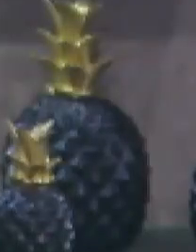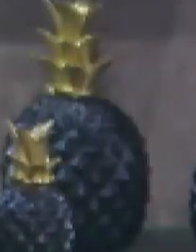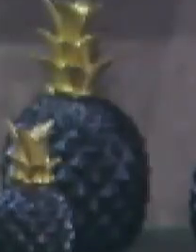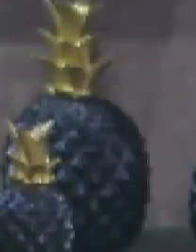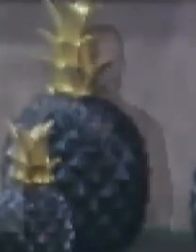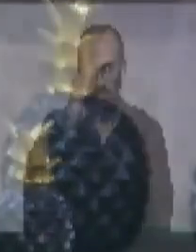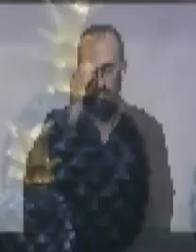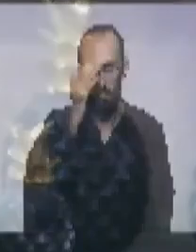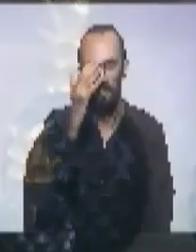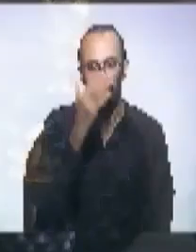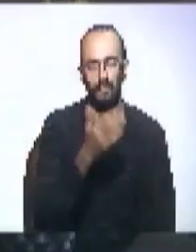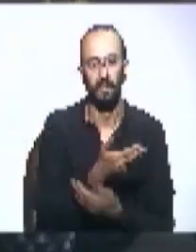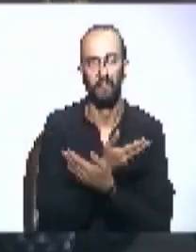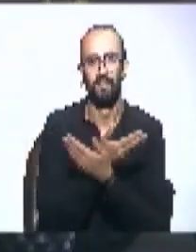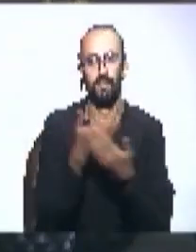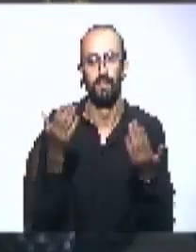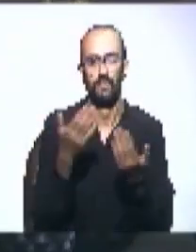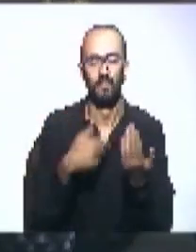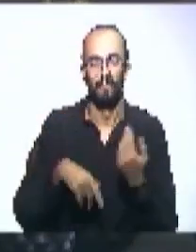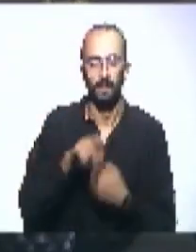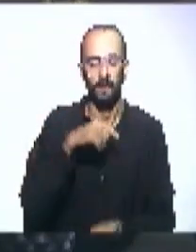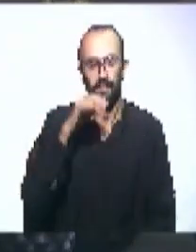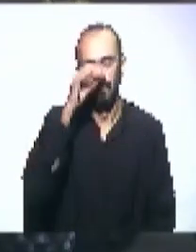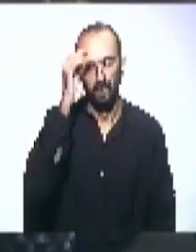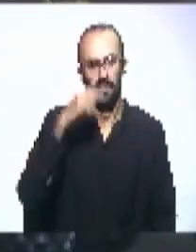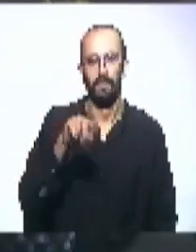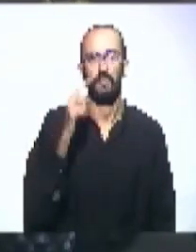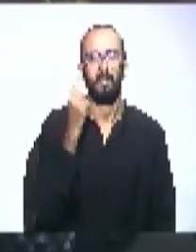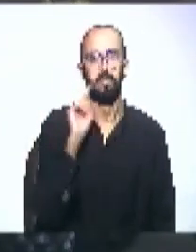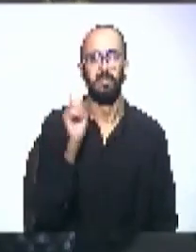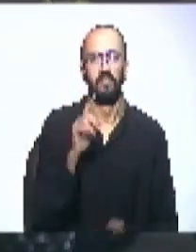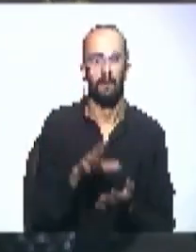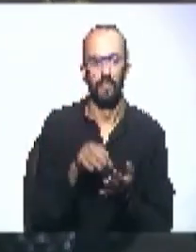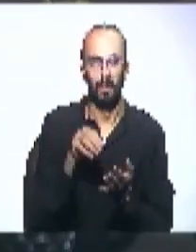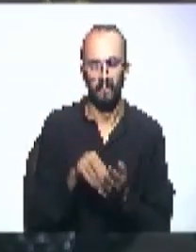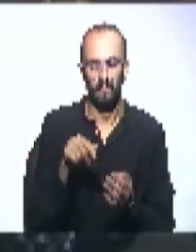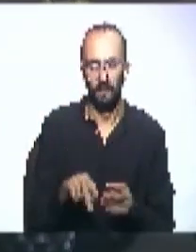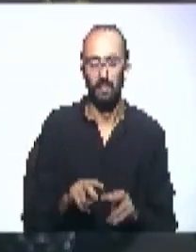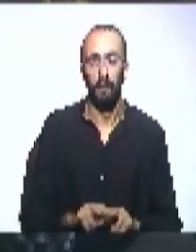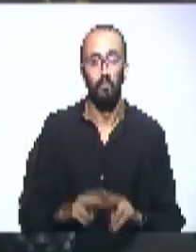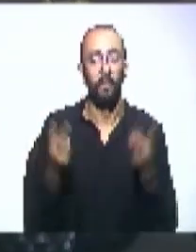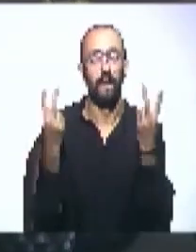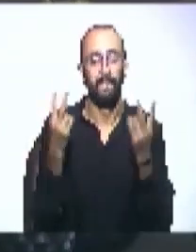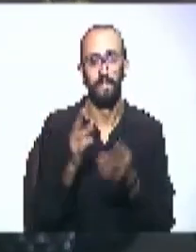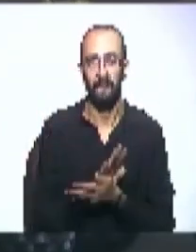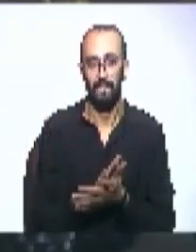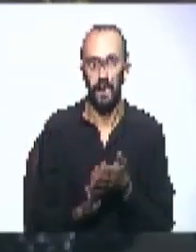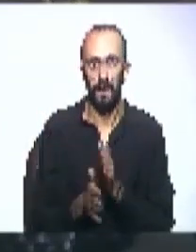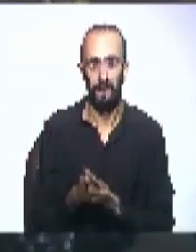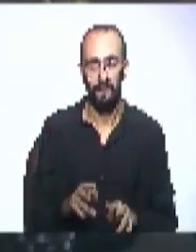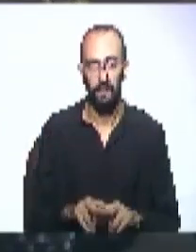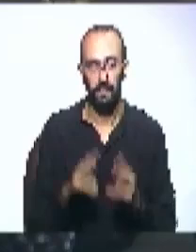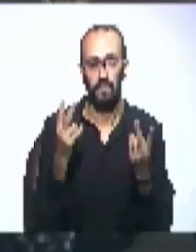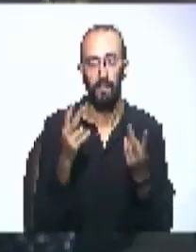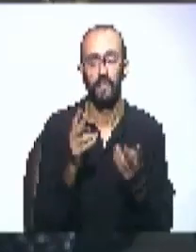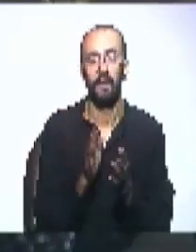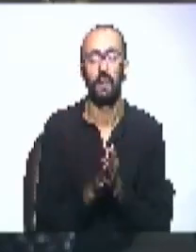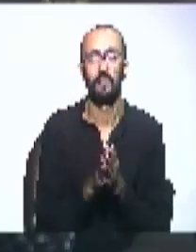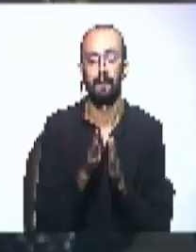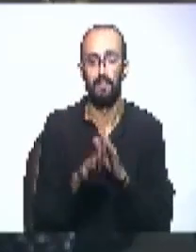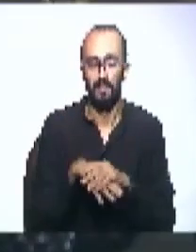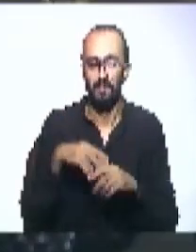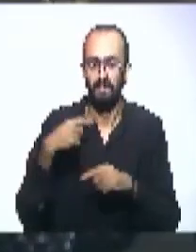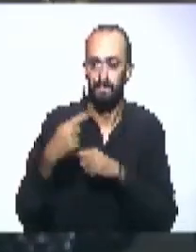اهلا بحضراتكم مره تانية مشاهدينا اللي ما تابعش معانا من بدايه الحلقه. الحلقه النهارده مختلفه تماما، يعني شغالين كده سلسله